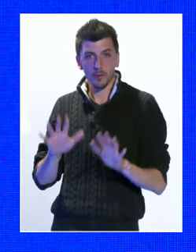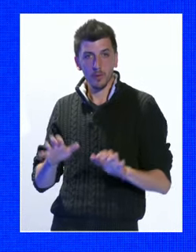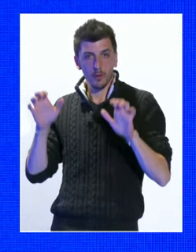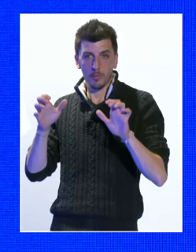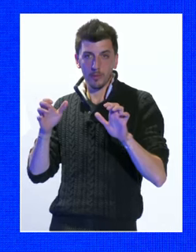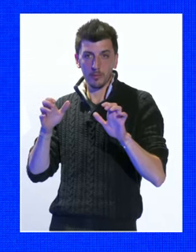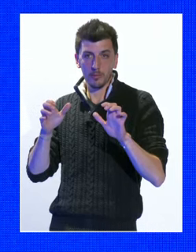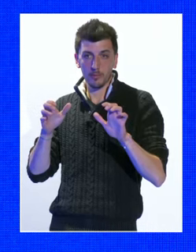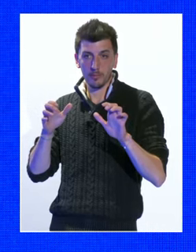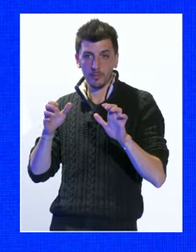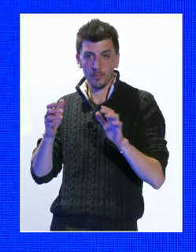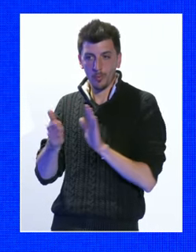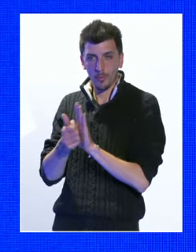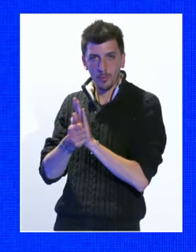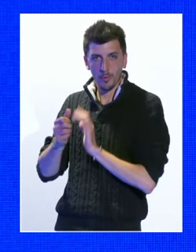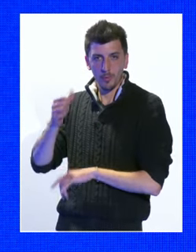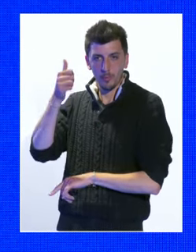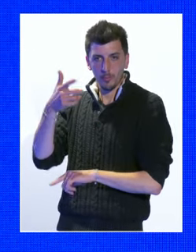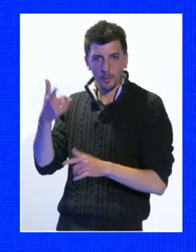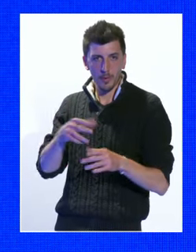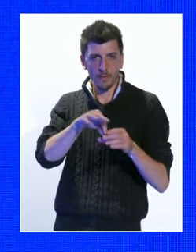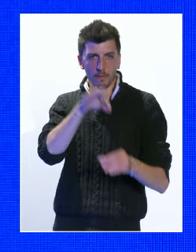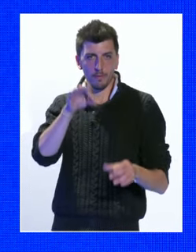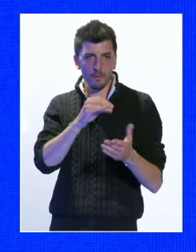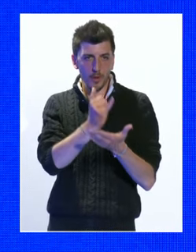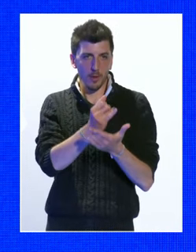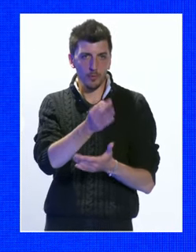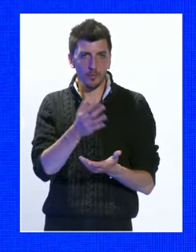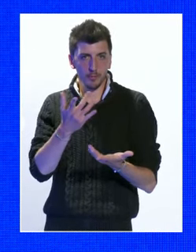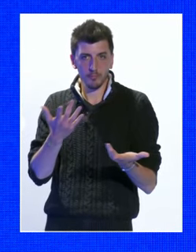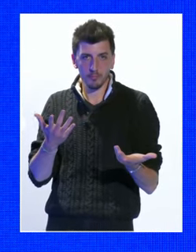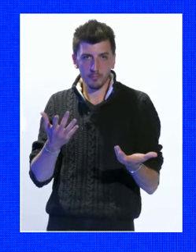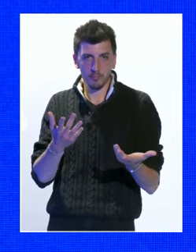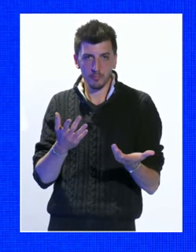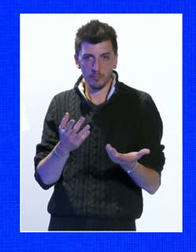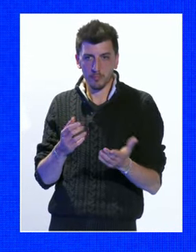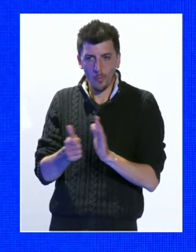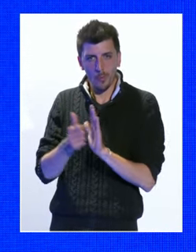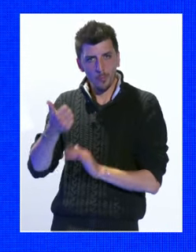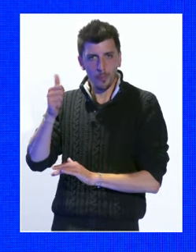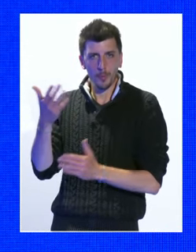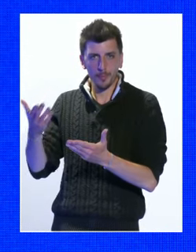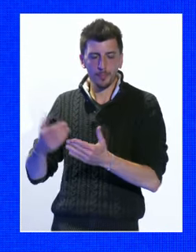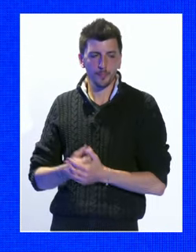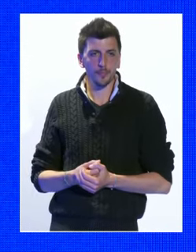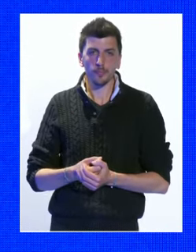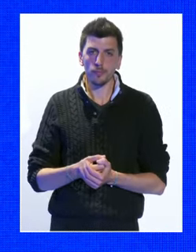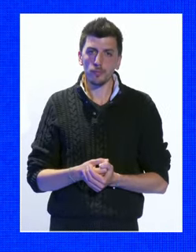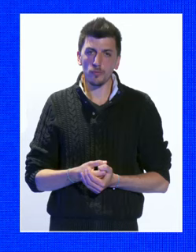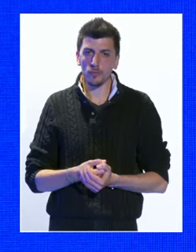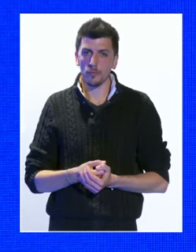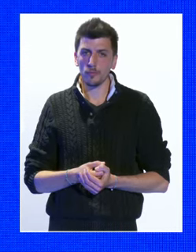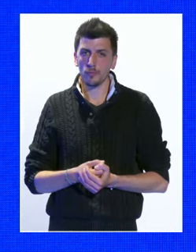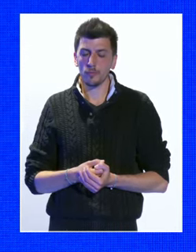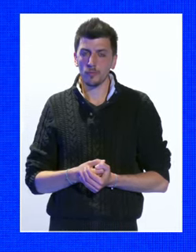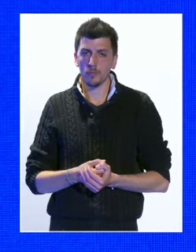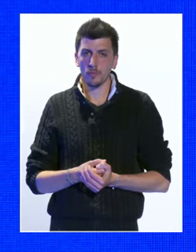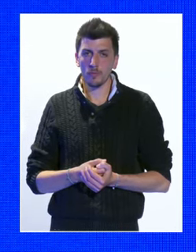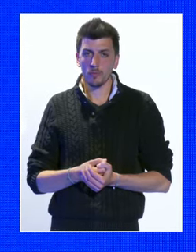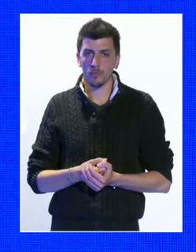impôts dans l'histoire. Je crois que nous pouvons nous accorder sur une idée